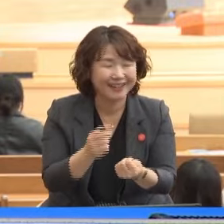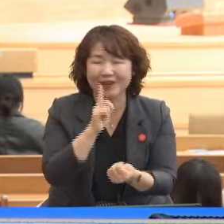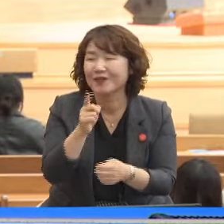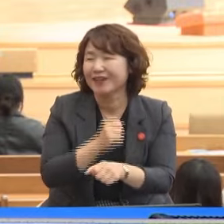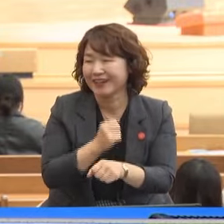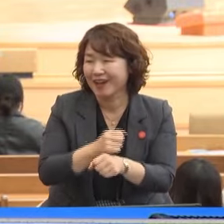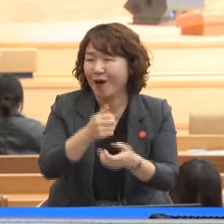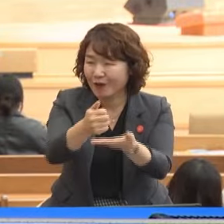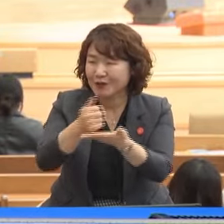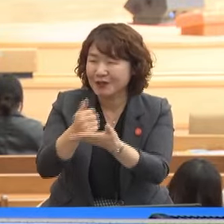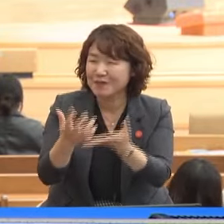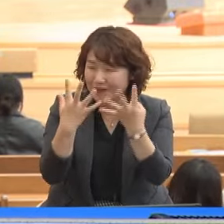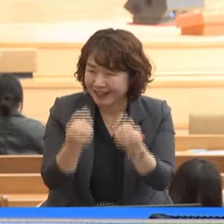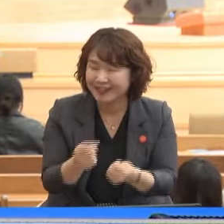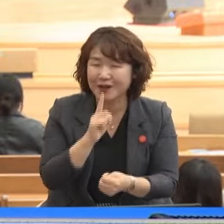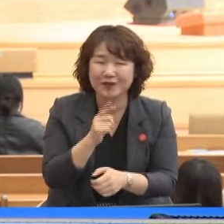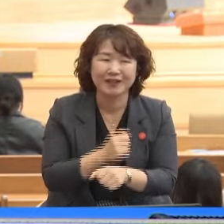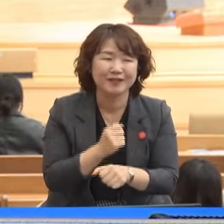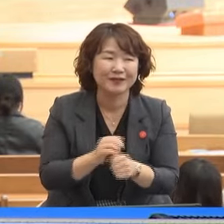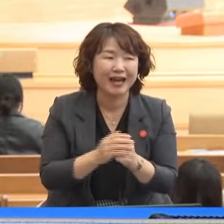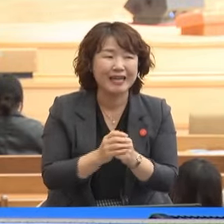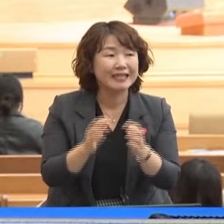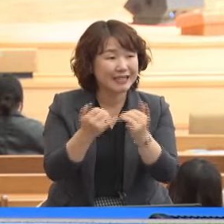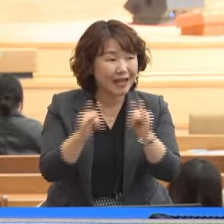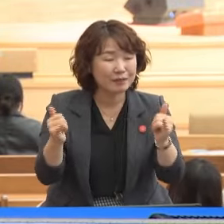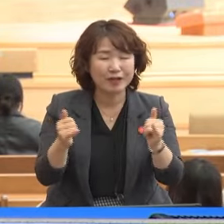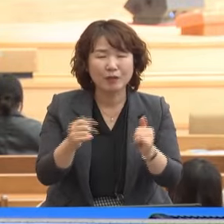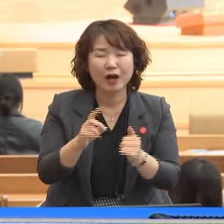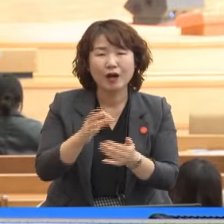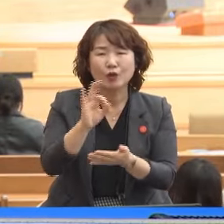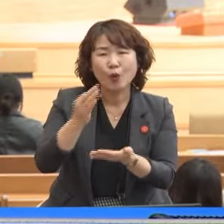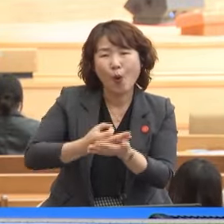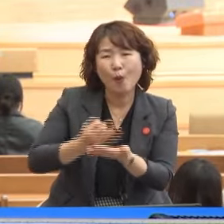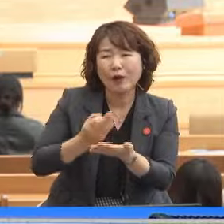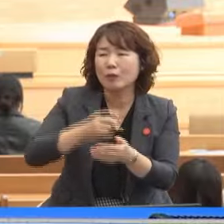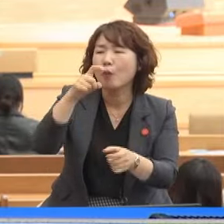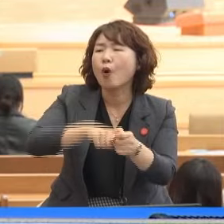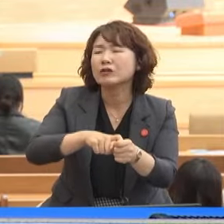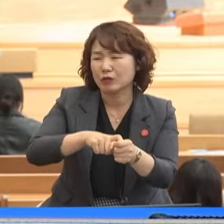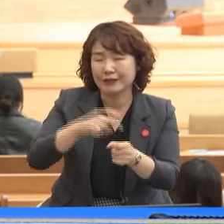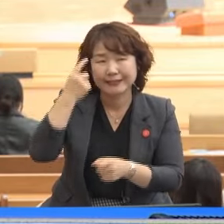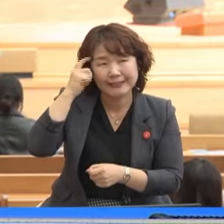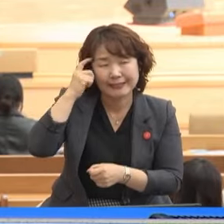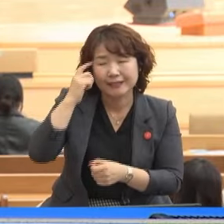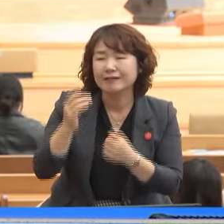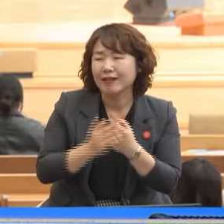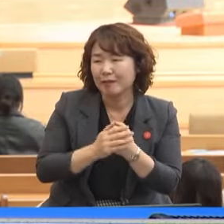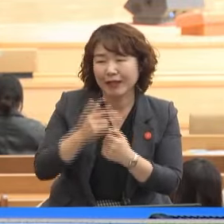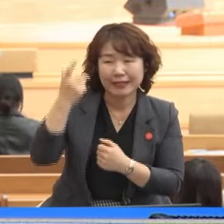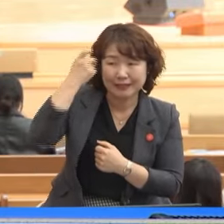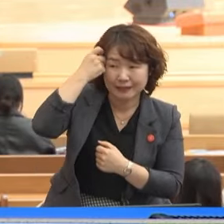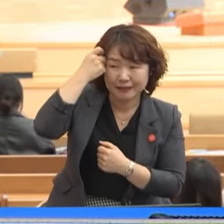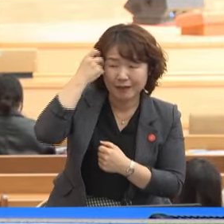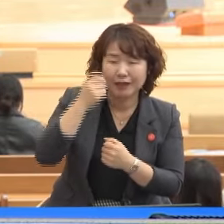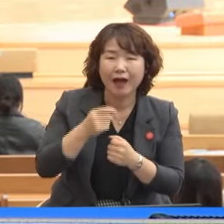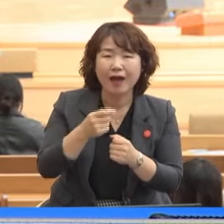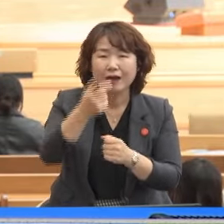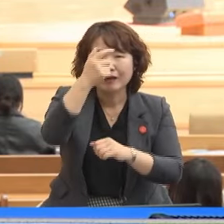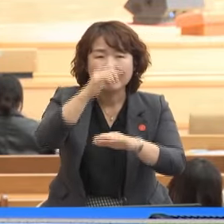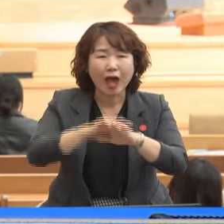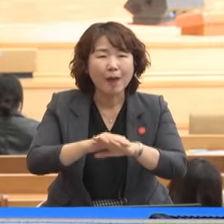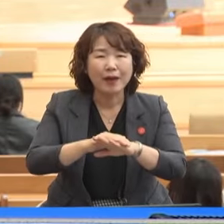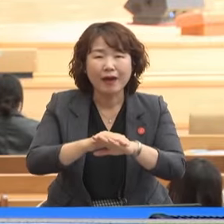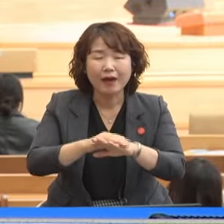손님 많네. 사람을 돈벌이의 수단으로 늘 그렇게 생각하니까 교회 예배당에 예배자가 가득